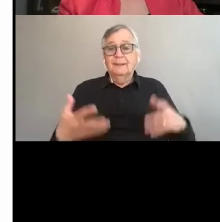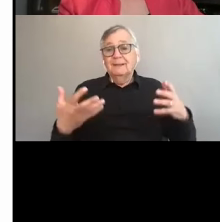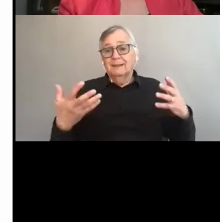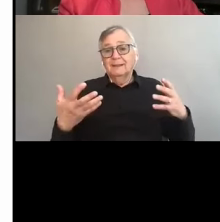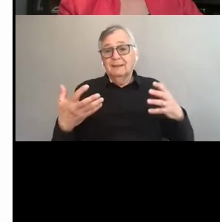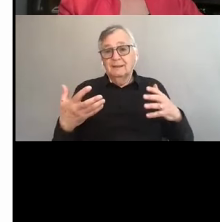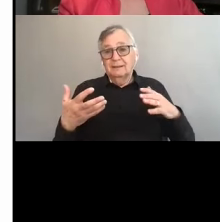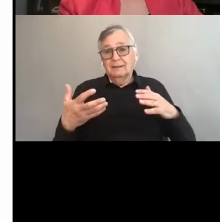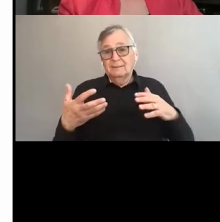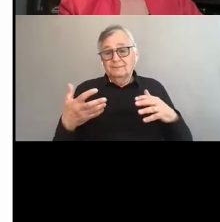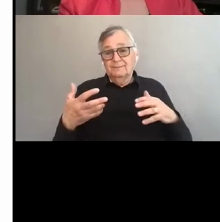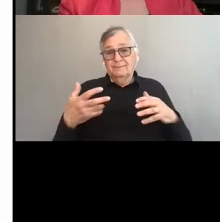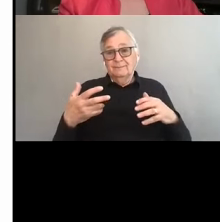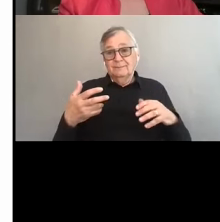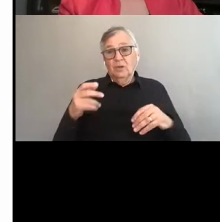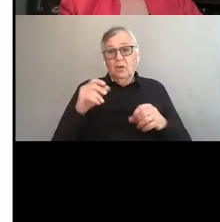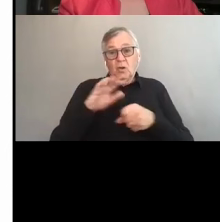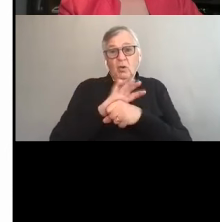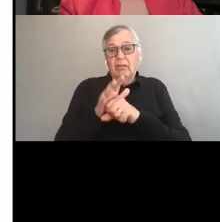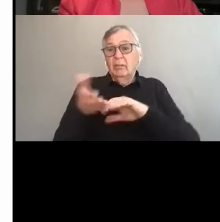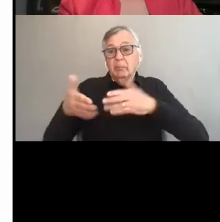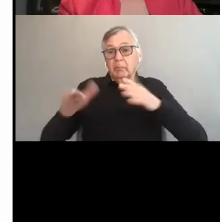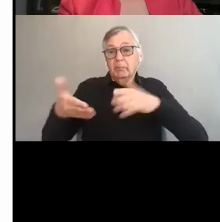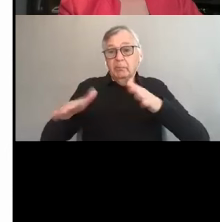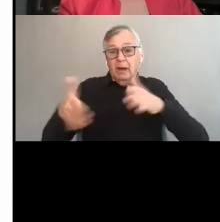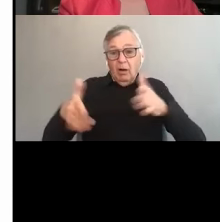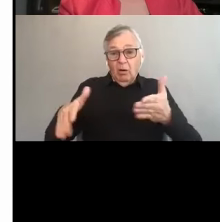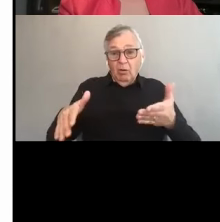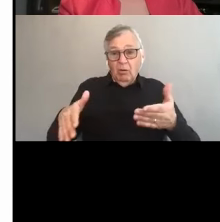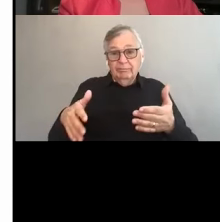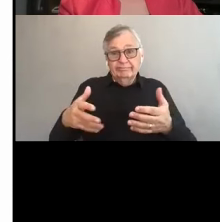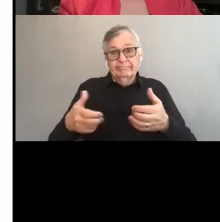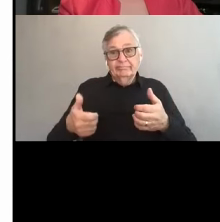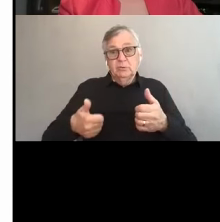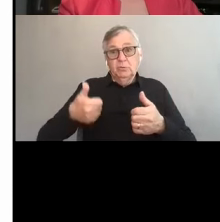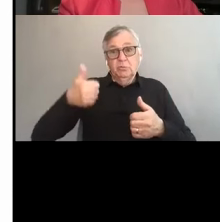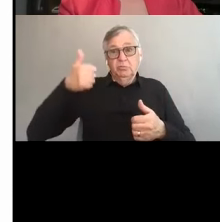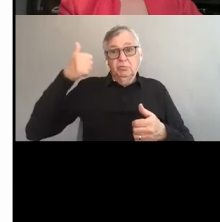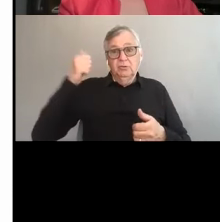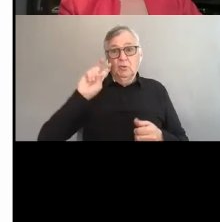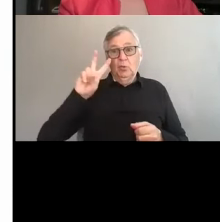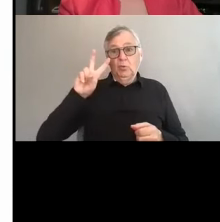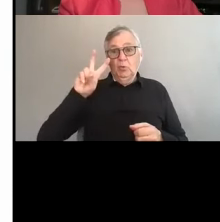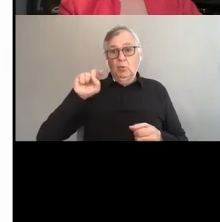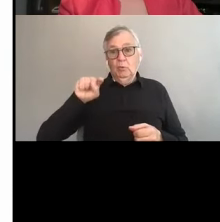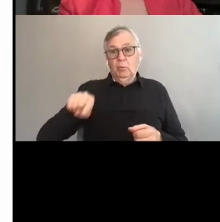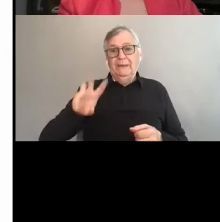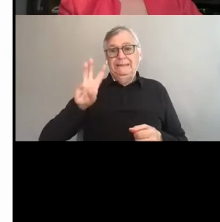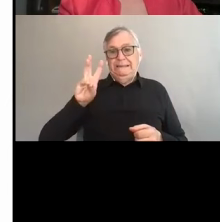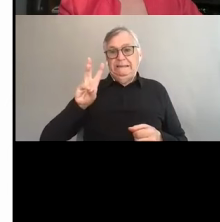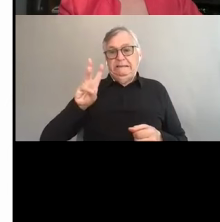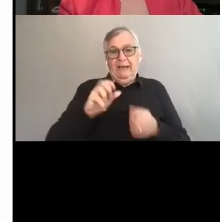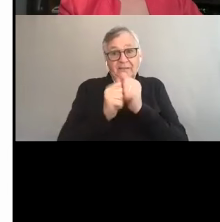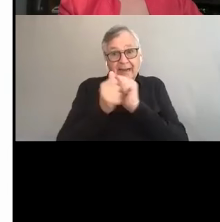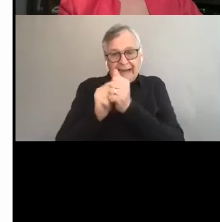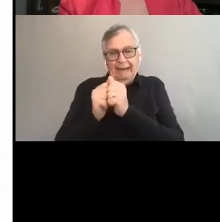dû à la COVID, donc le taux de létalité, avait augmenté à 2,6 % avec l'apparition des